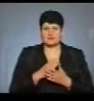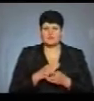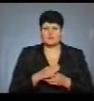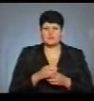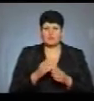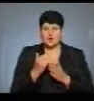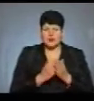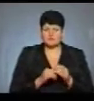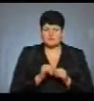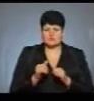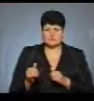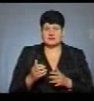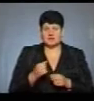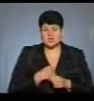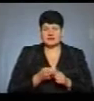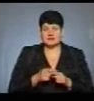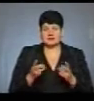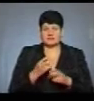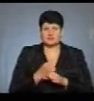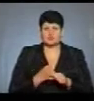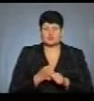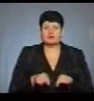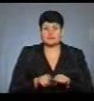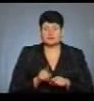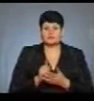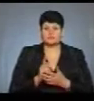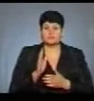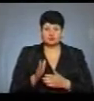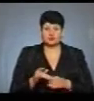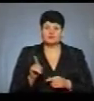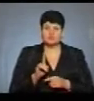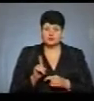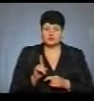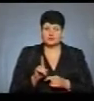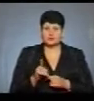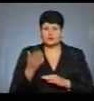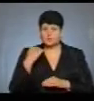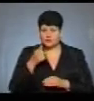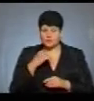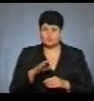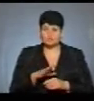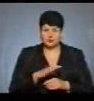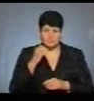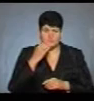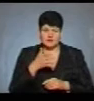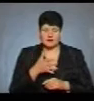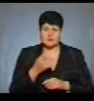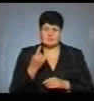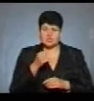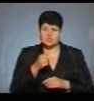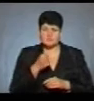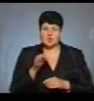забезпечення. На жаль, це мусить відпрацюватися. Так мусить відпрацюватися, що минулого року також було, пам'ятаєте, перший місяць